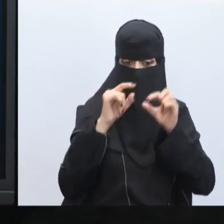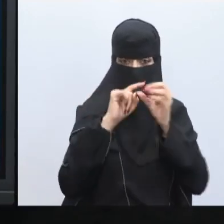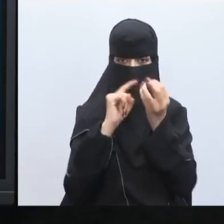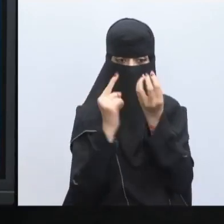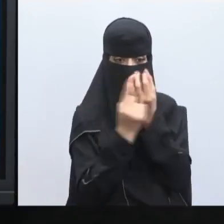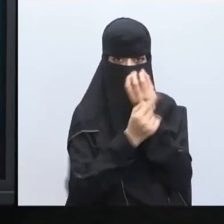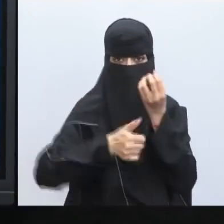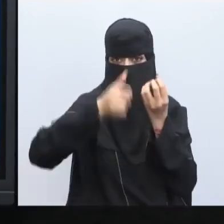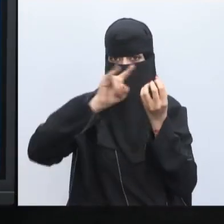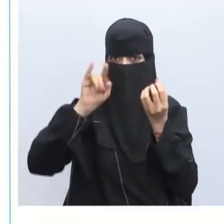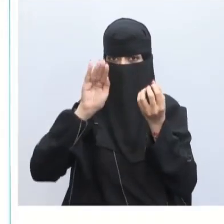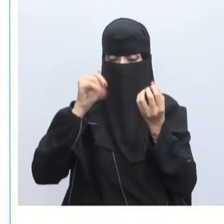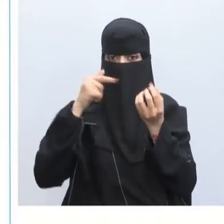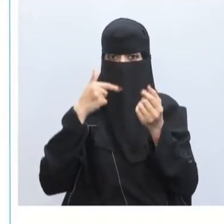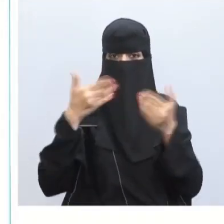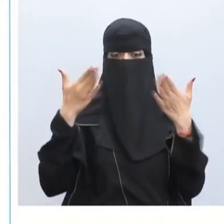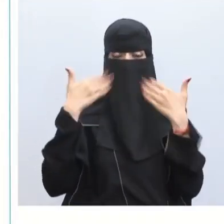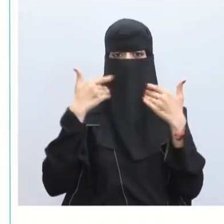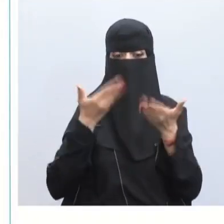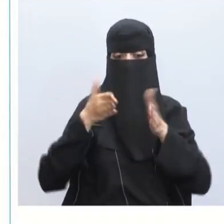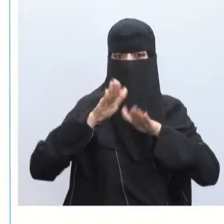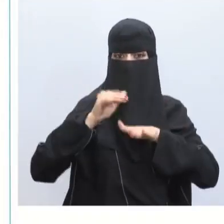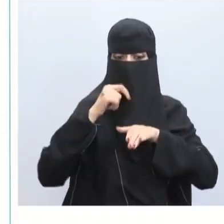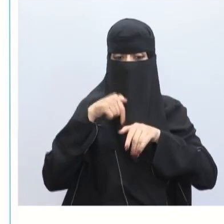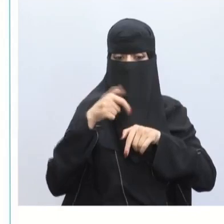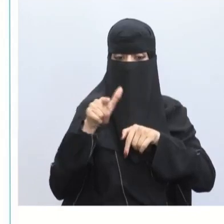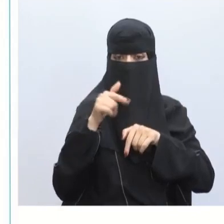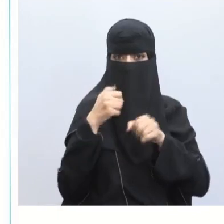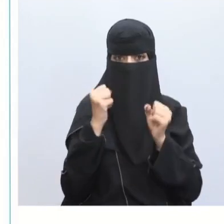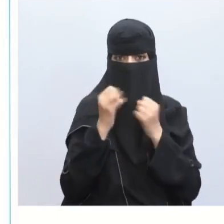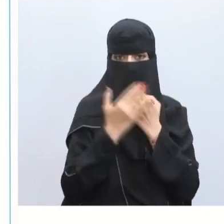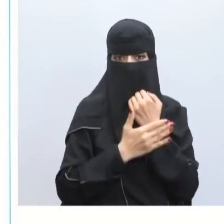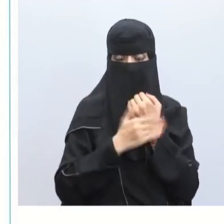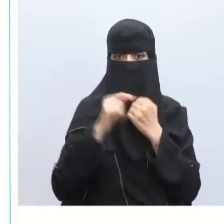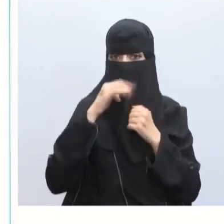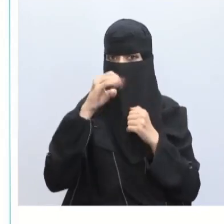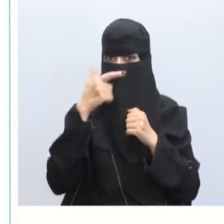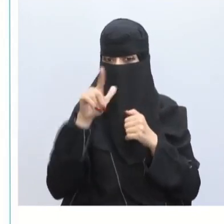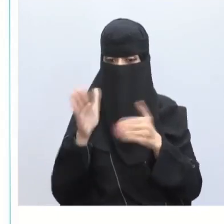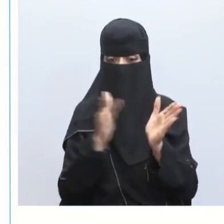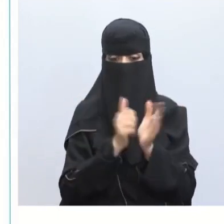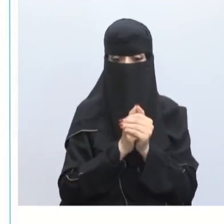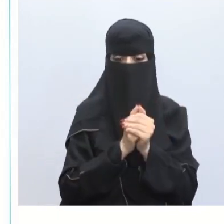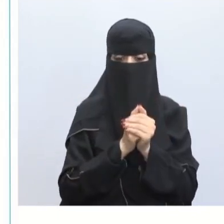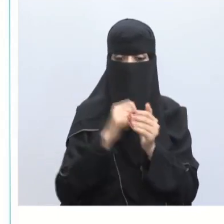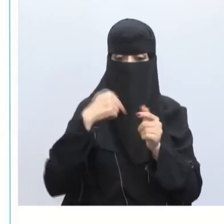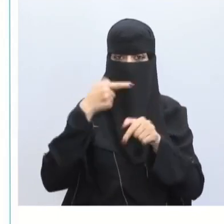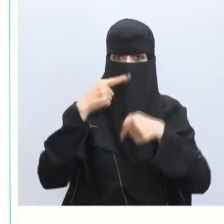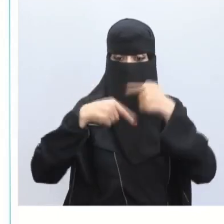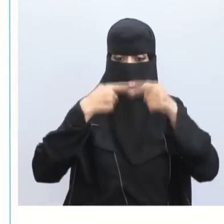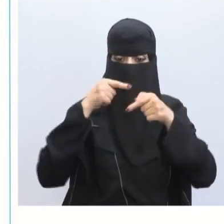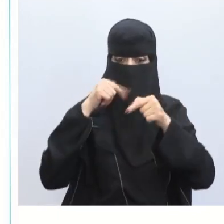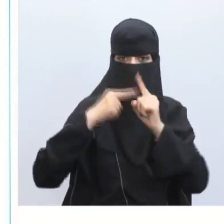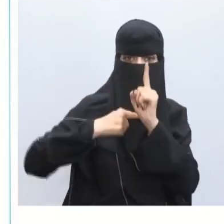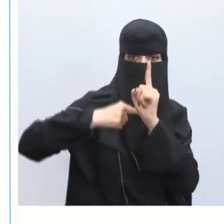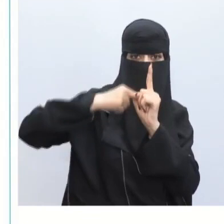الجو اكثر دفئا اجابه صحيحه ترتفع درجه الحراره كلما